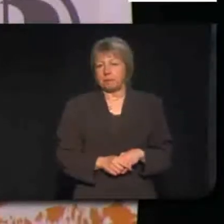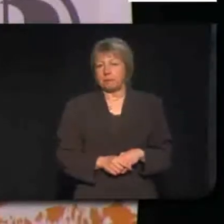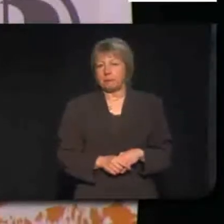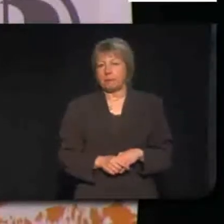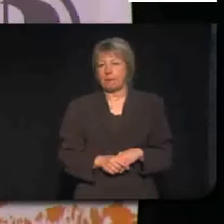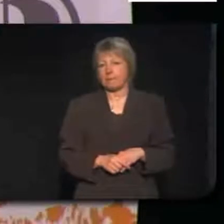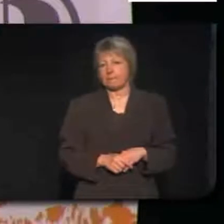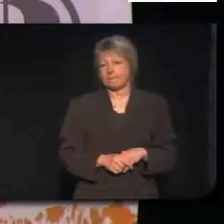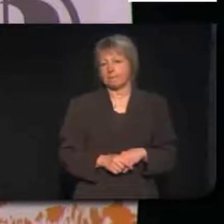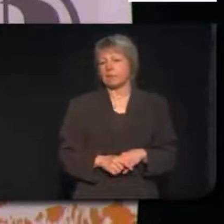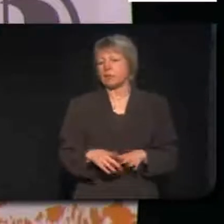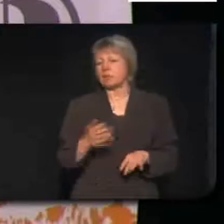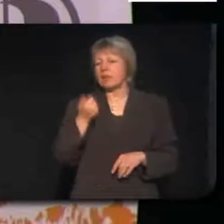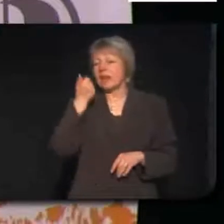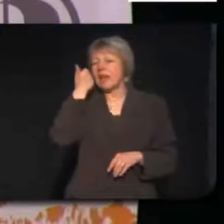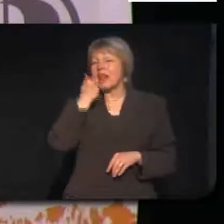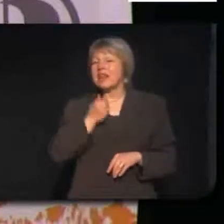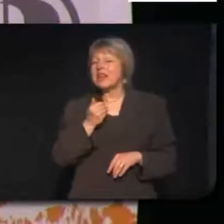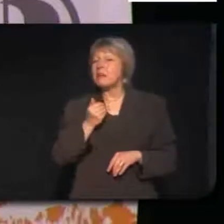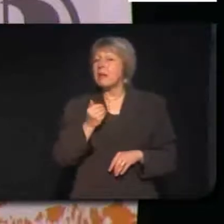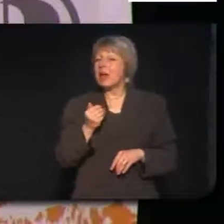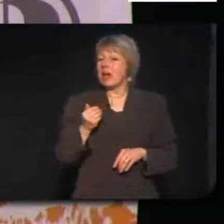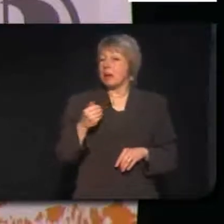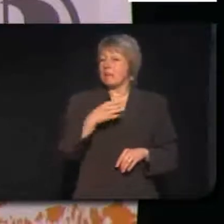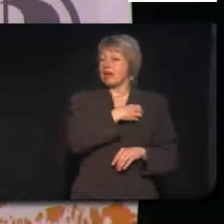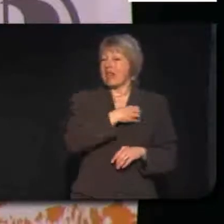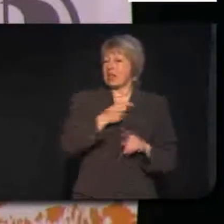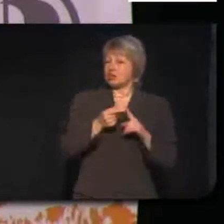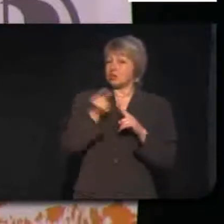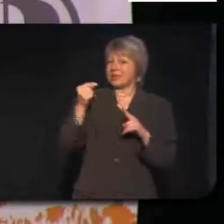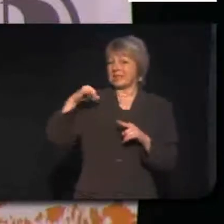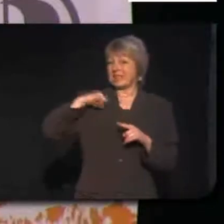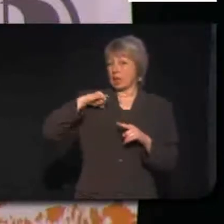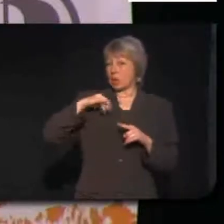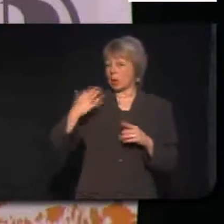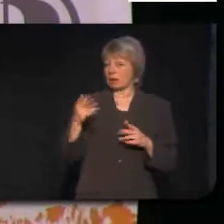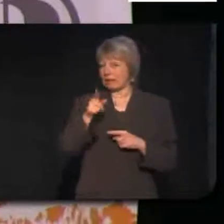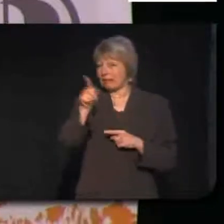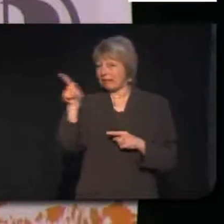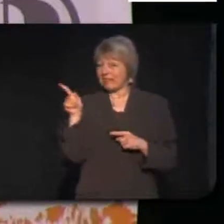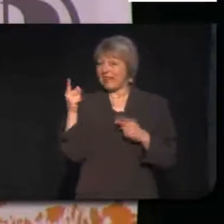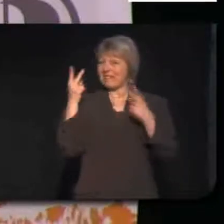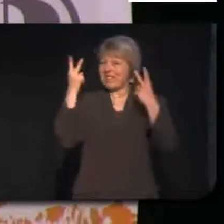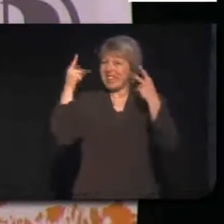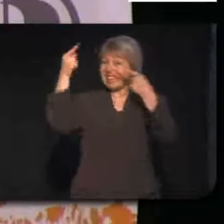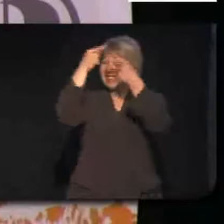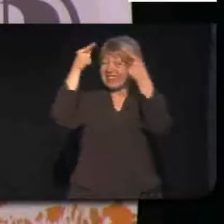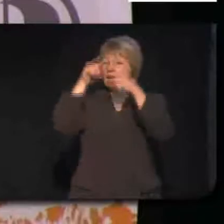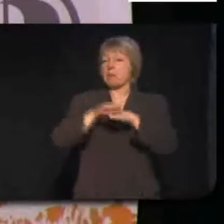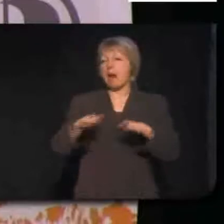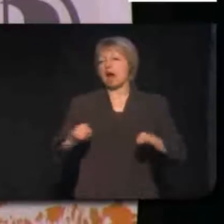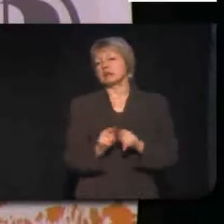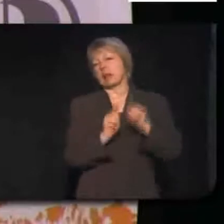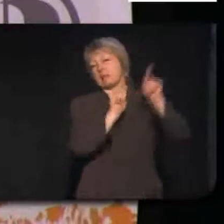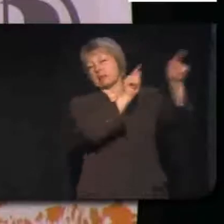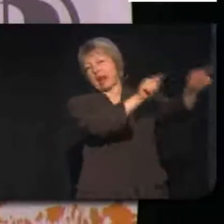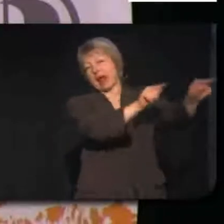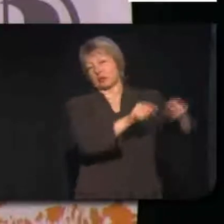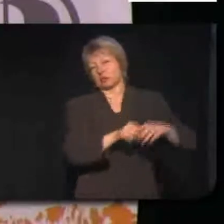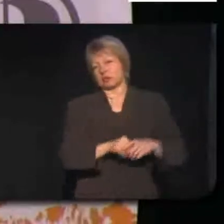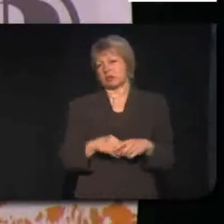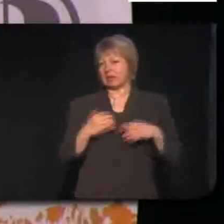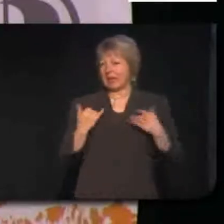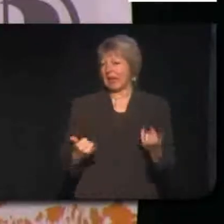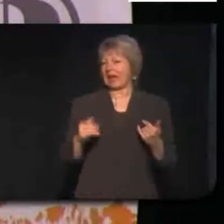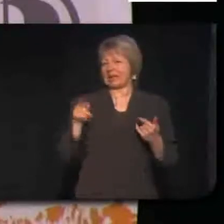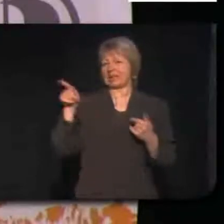und wenn es Ihnen lieber Parteispitze der Grünen wirklich wichtig wird bleibt die Basis draußen staatstragend wollen sie nur mehr sein